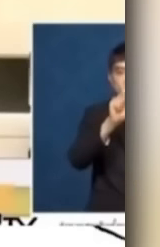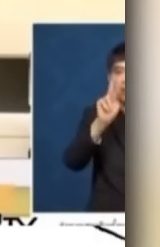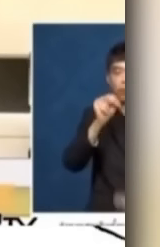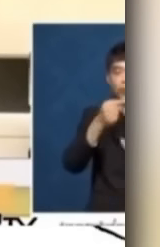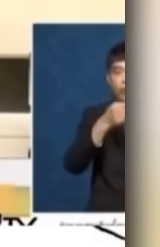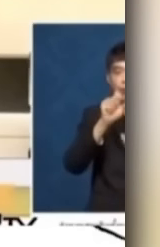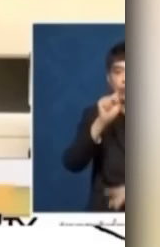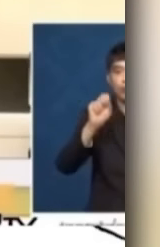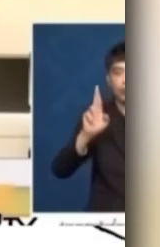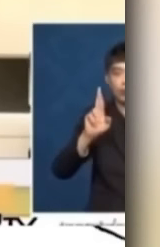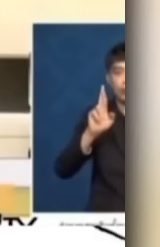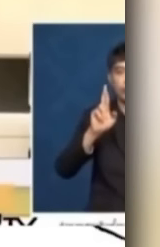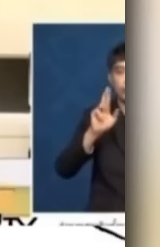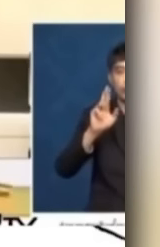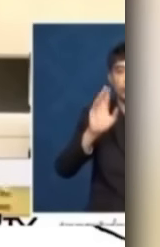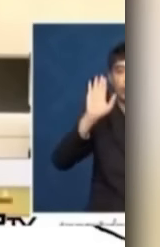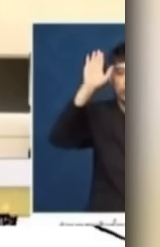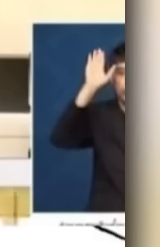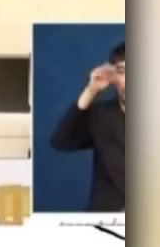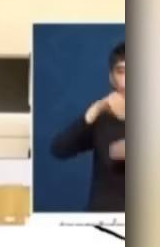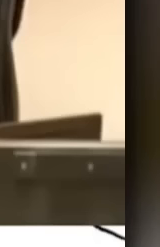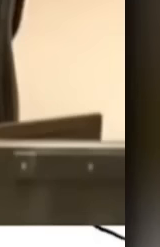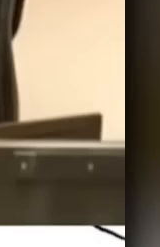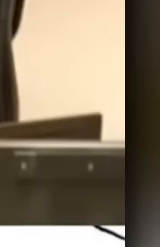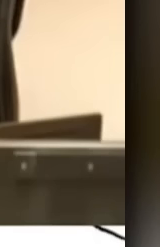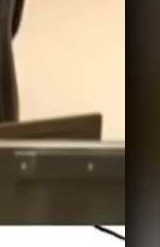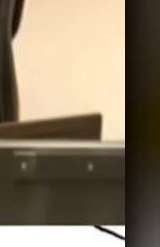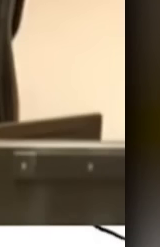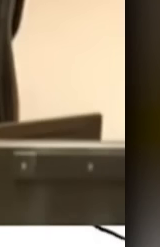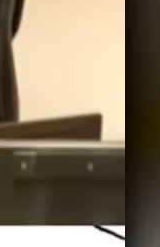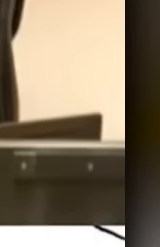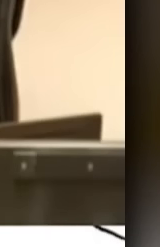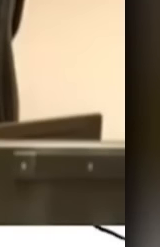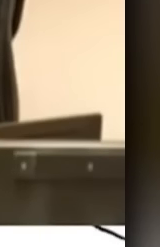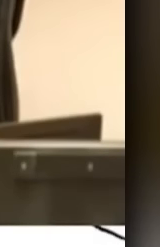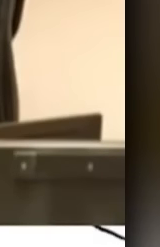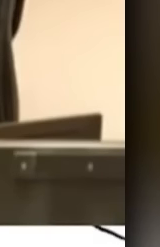รเอี่ยมสะอาด อนุสรเอี่ยมสะอาดอยู่รักษาองค์ประชุมตั้งแต่แสงแรกยันแสงสุดท้ายครับ